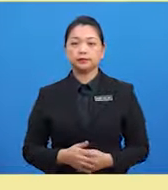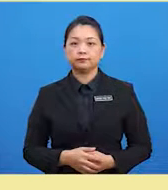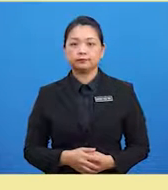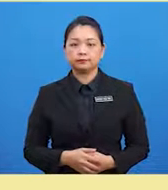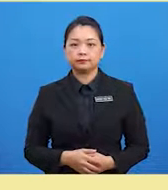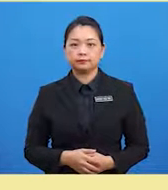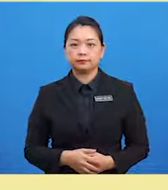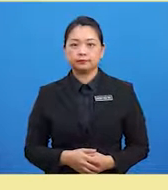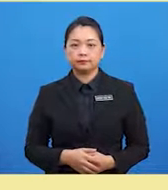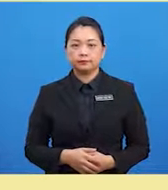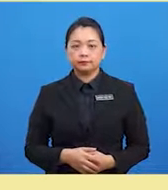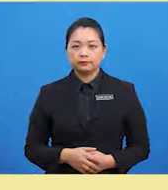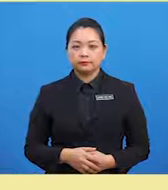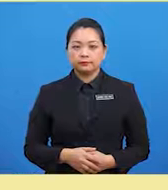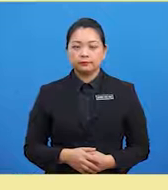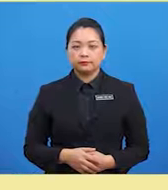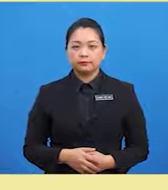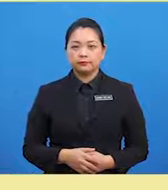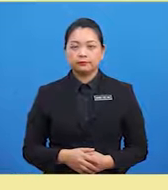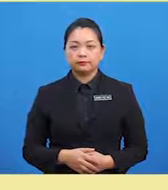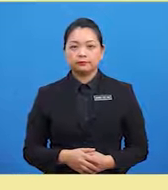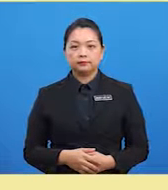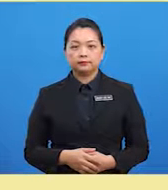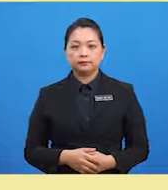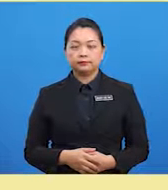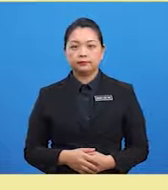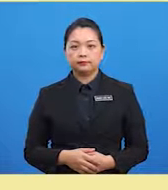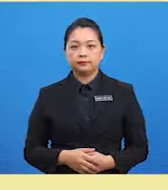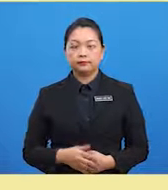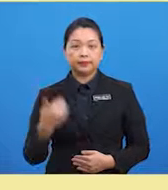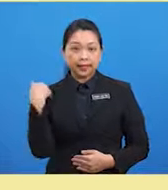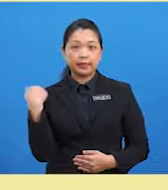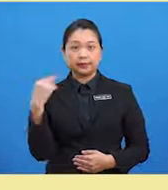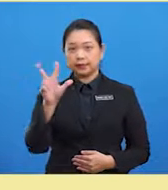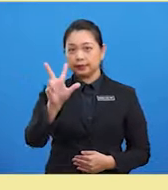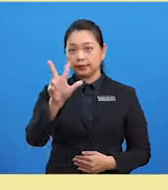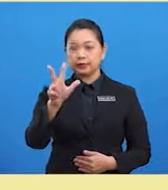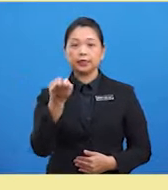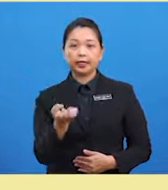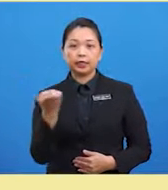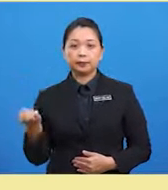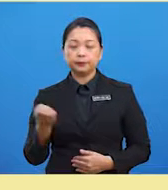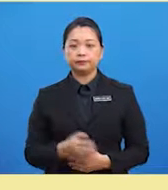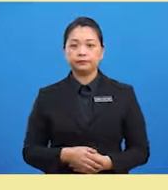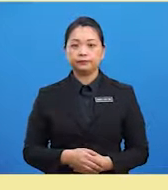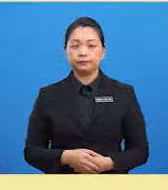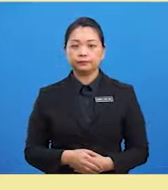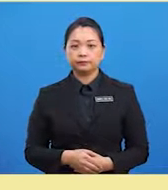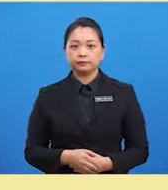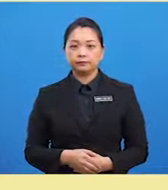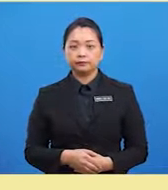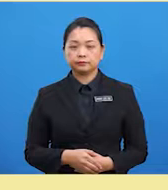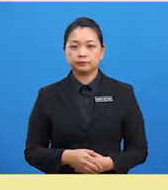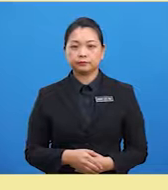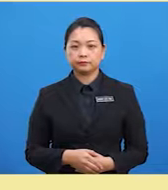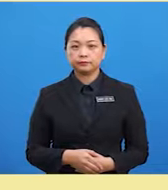Model gelagat pengguna meliputi tiga elemen, iaitu elemen pertama